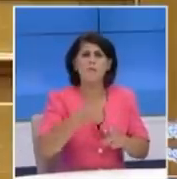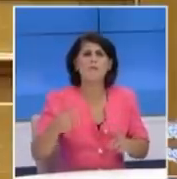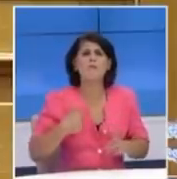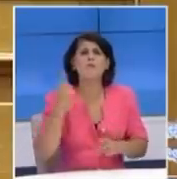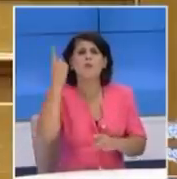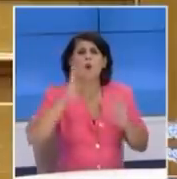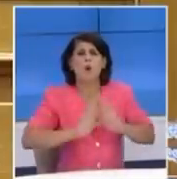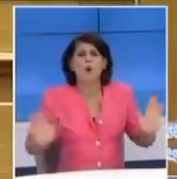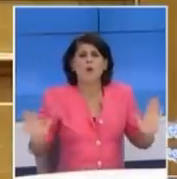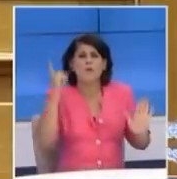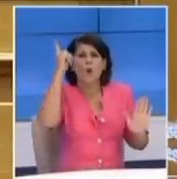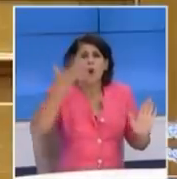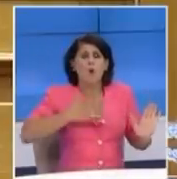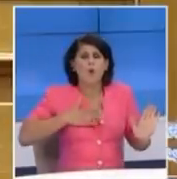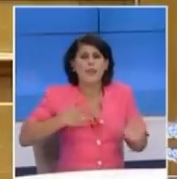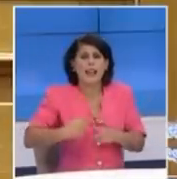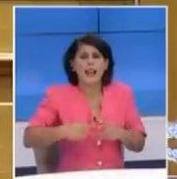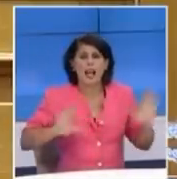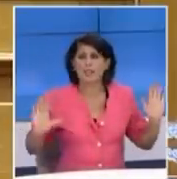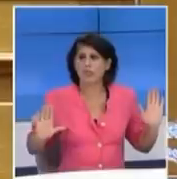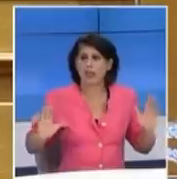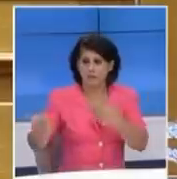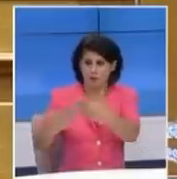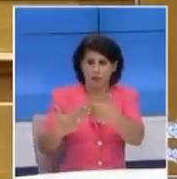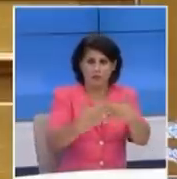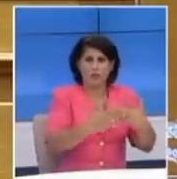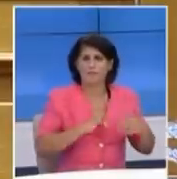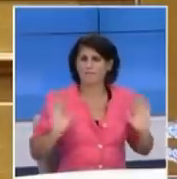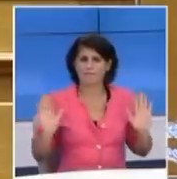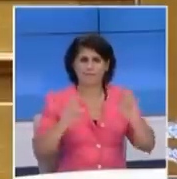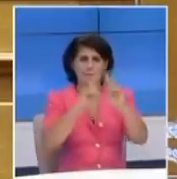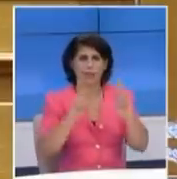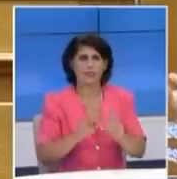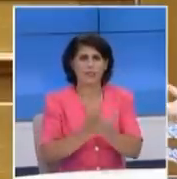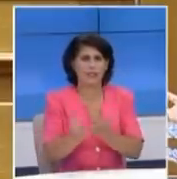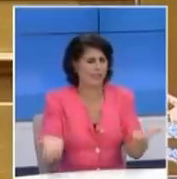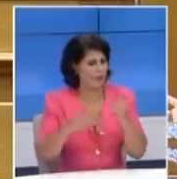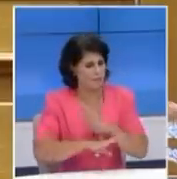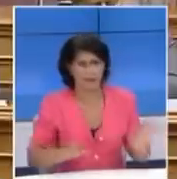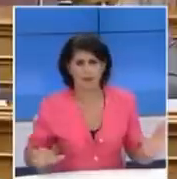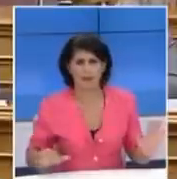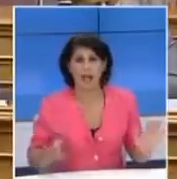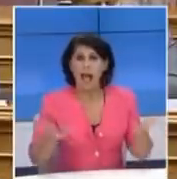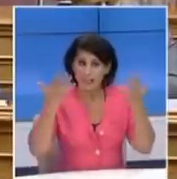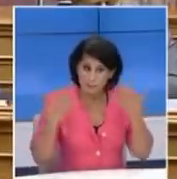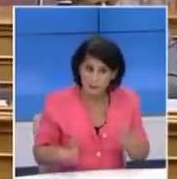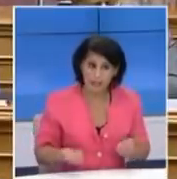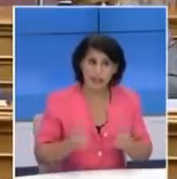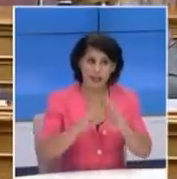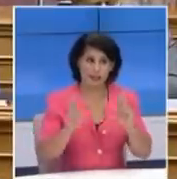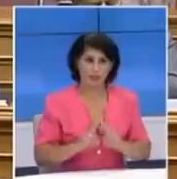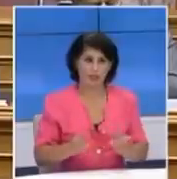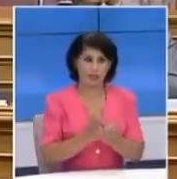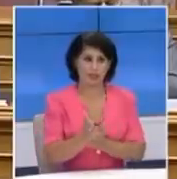μόνοι είμαστε. Πάντα ήμασταν μόνοι, ας το καταλάβουμε. Γιατί πρέπει να επενδύω στο διεθνές δίκαιο που δεν υπάρχει, γιατί αν υπήρχε διεθνές